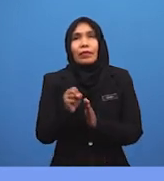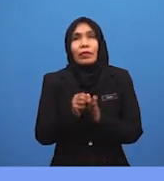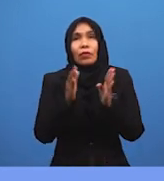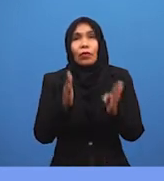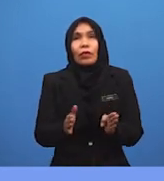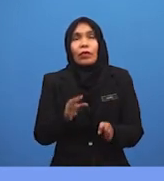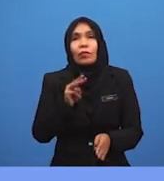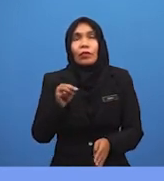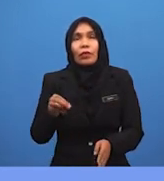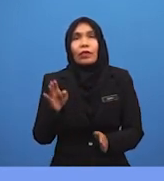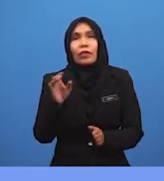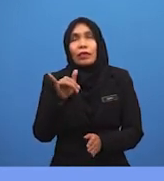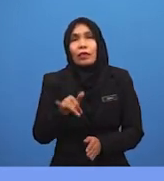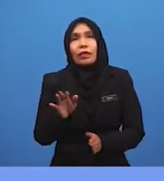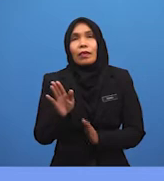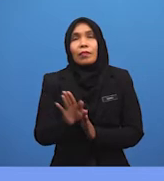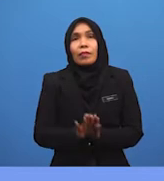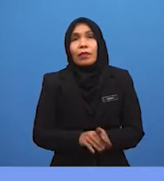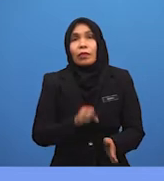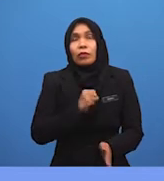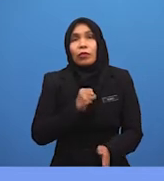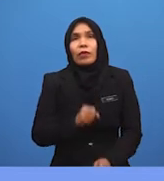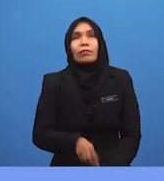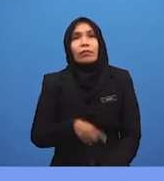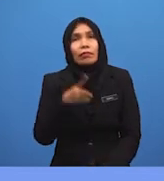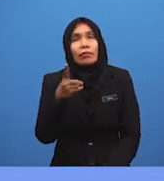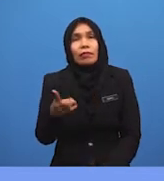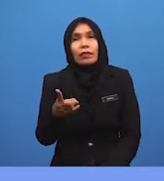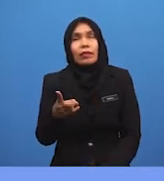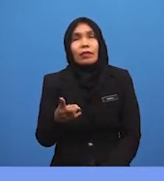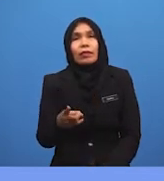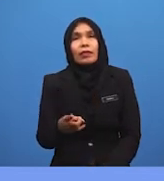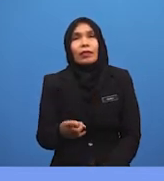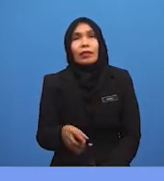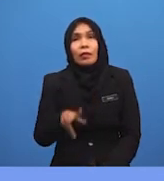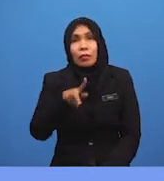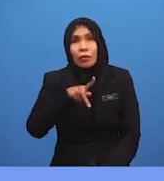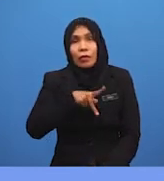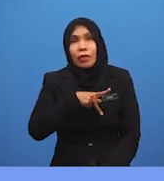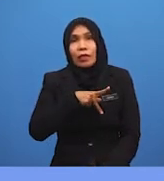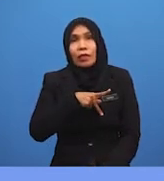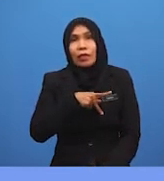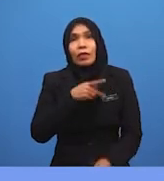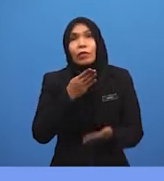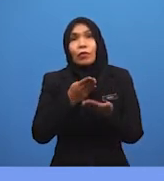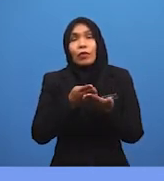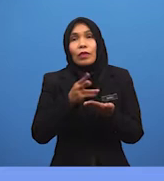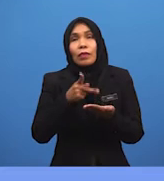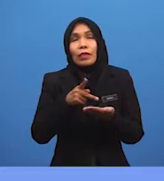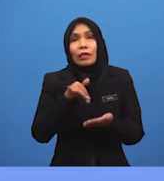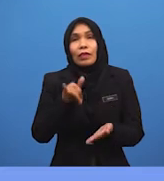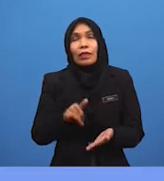yang bersopan. Dia mempunyai pekerti yang mulia, merendah